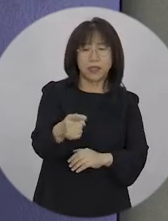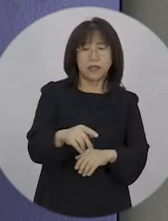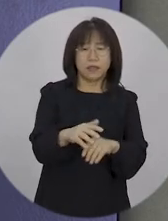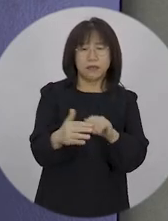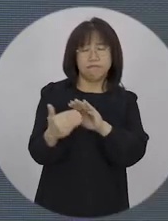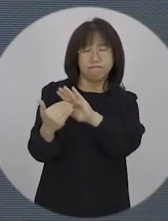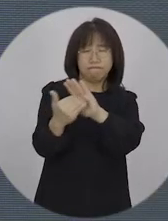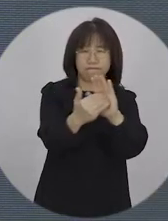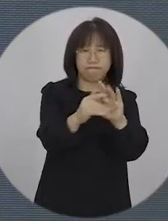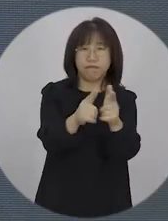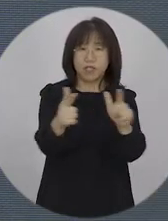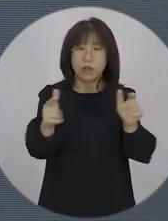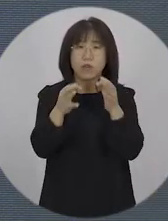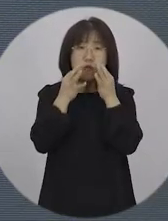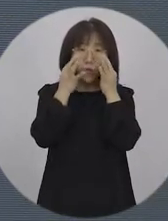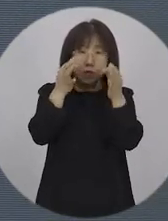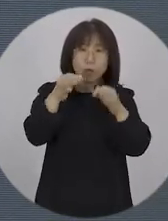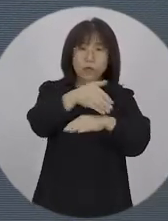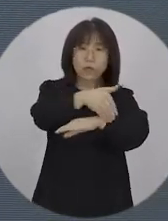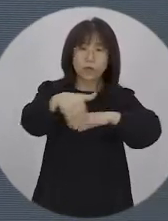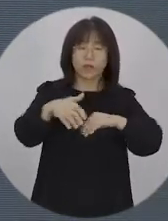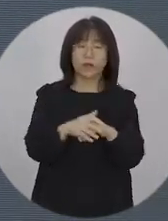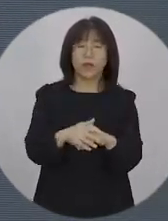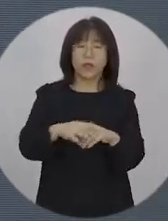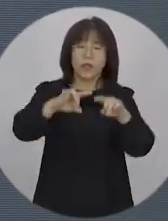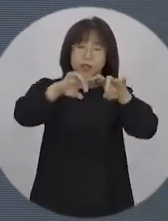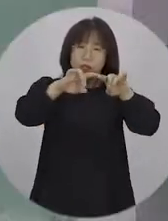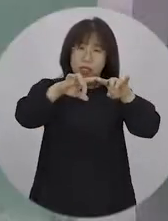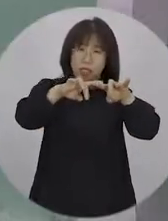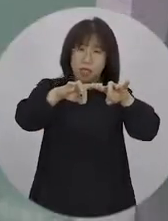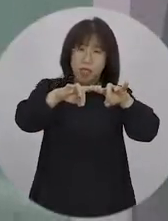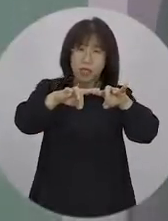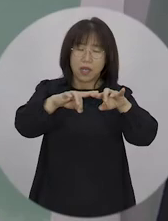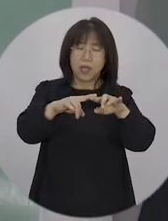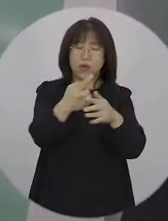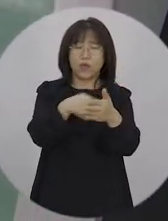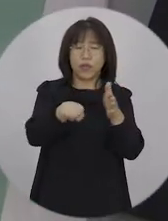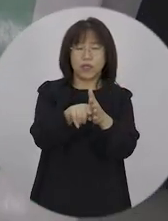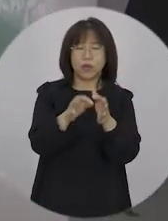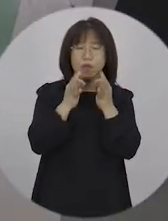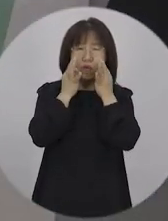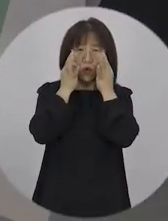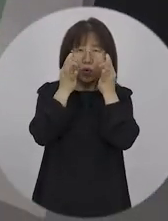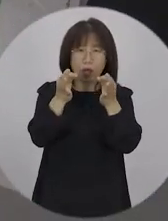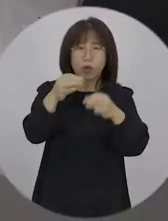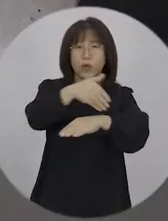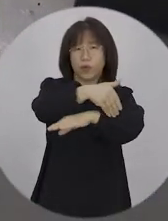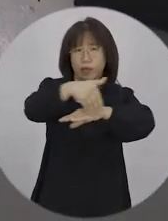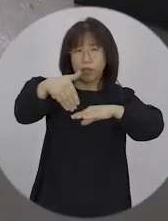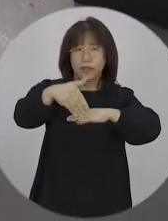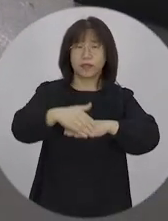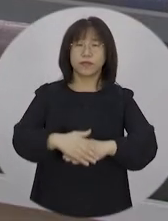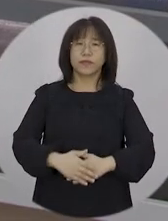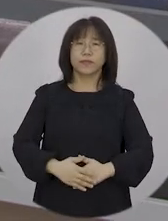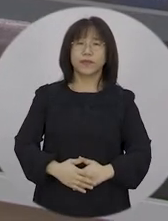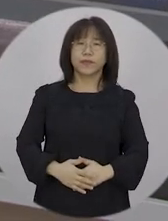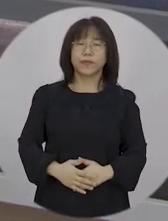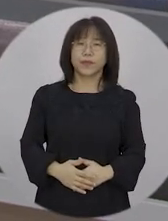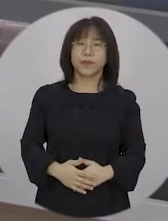지속적으로 시행하고 있으며 앞으로도 전기차 충전 사각지대 해소를 위해 최선을 다 한다는 방침입니다